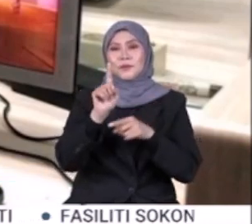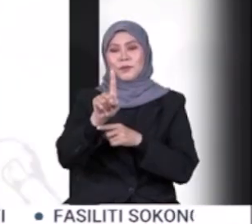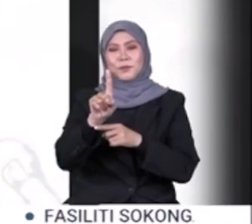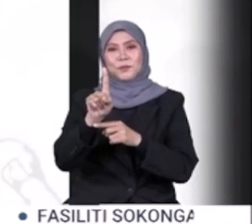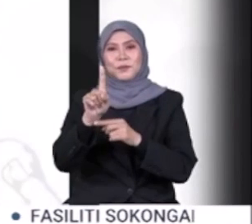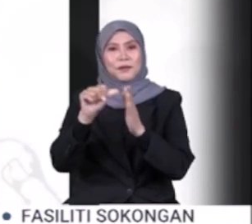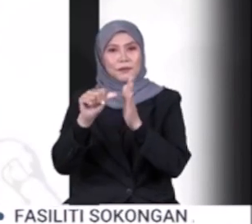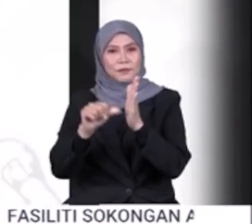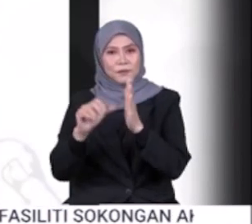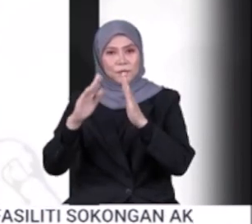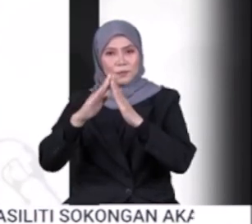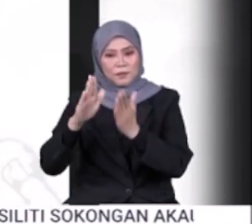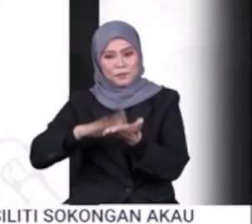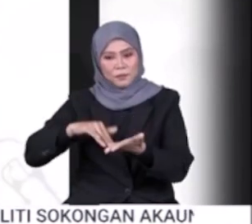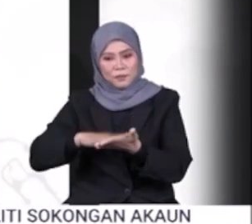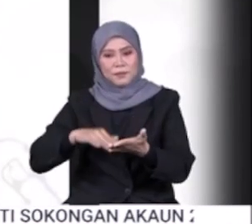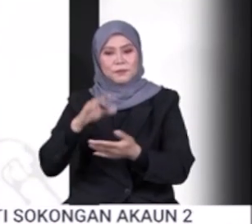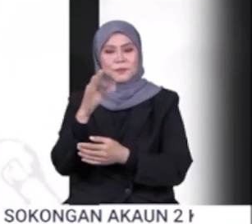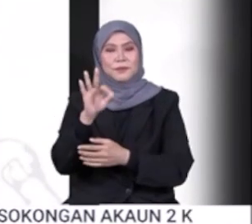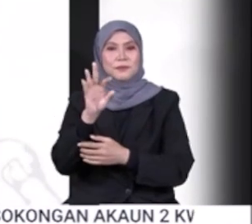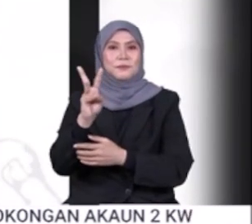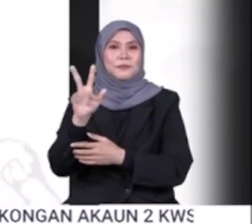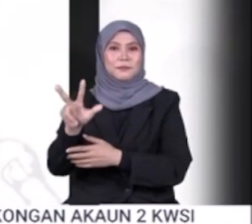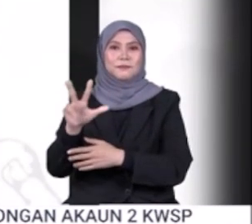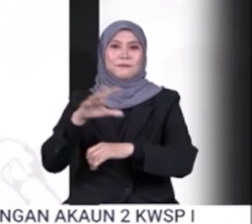akta rumah judi tumbuke 1953 dan direman hari ini untuk